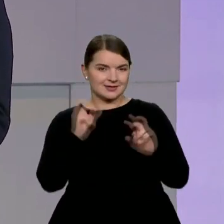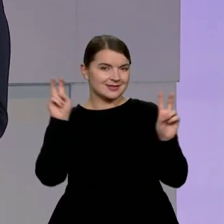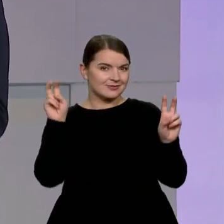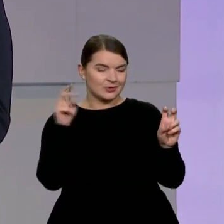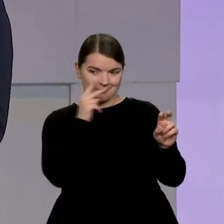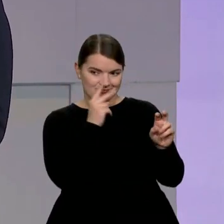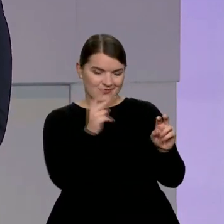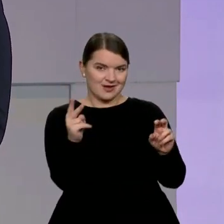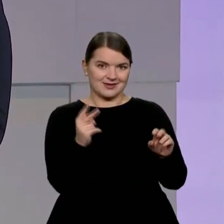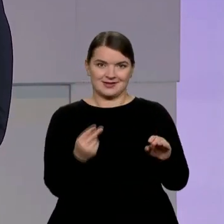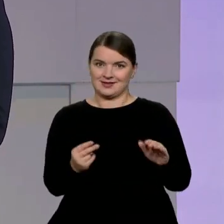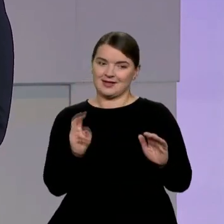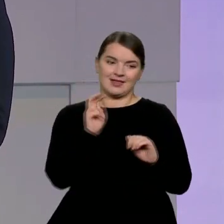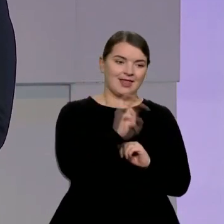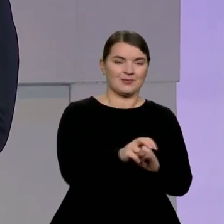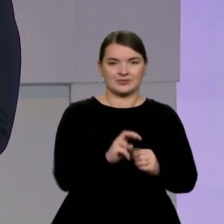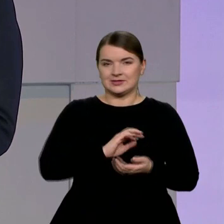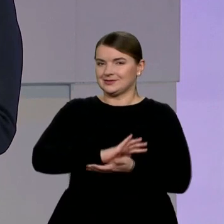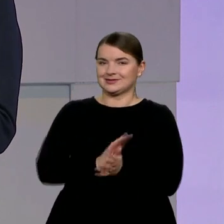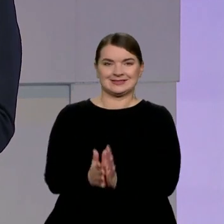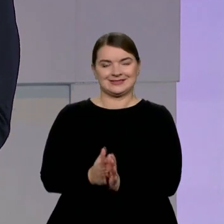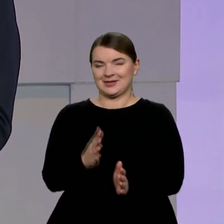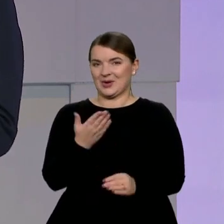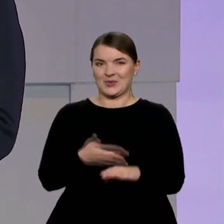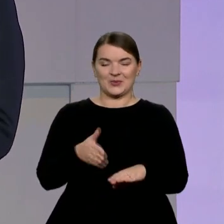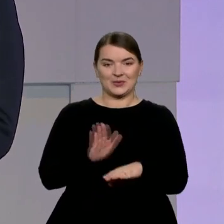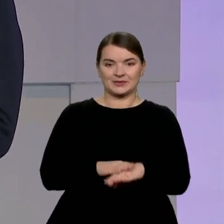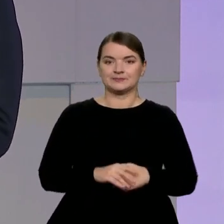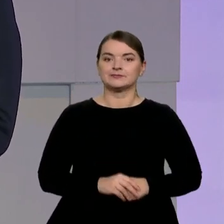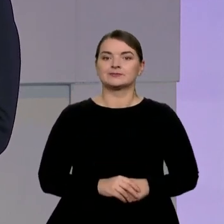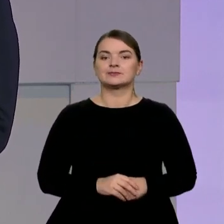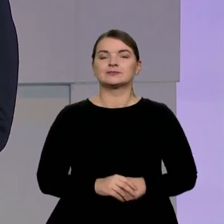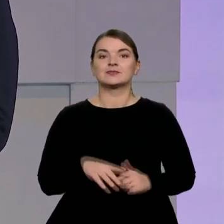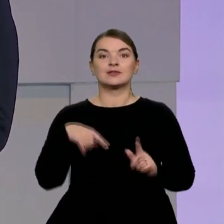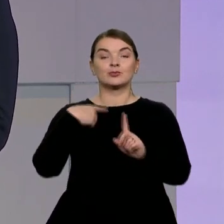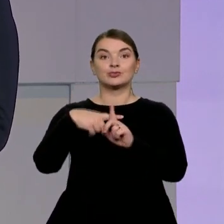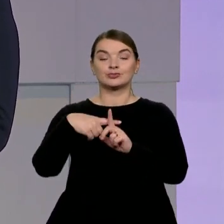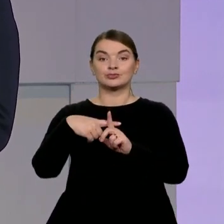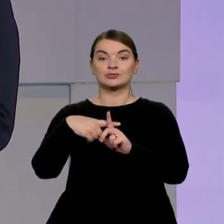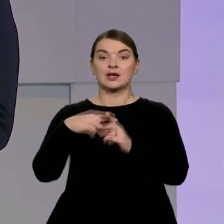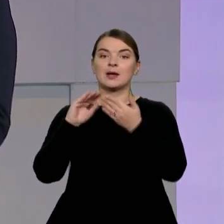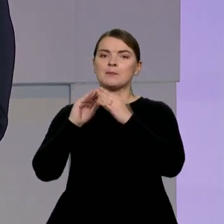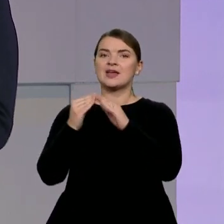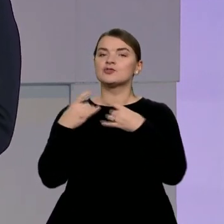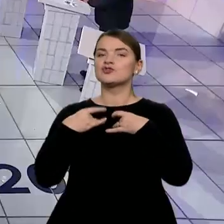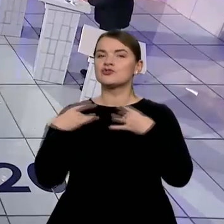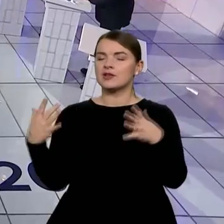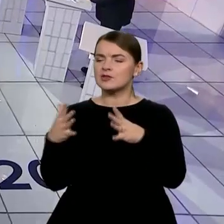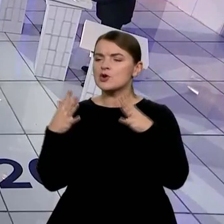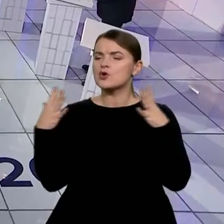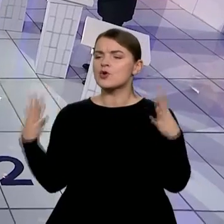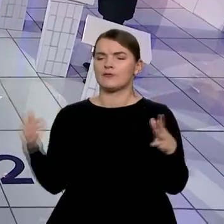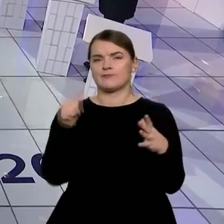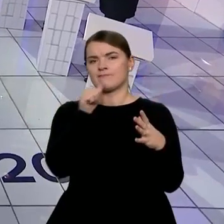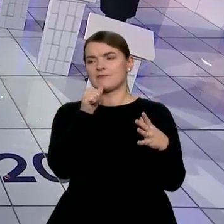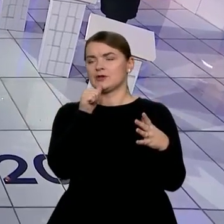praėjimą tarp žmonių, taip pat... Galite apsilankyti, kuomet daromos miesto didžiosios šventės. Na, tarkim, pirmoji tokia